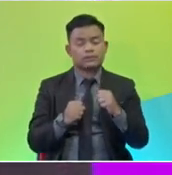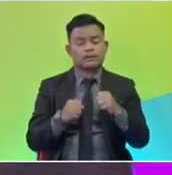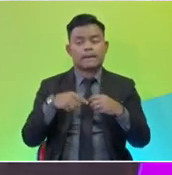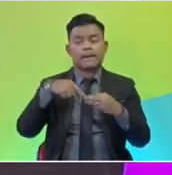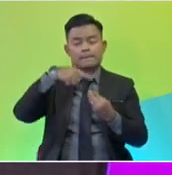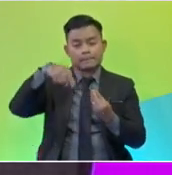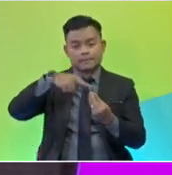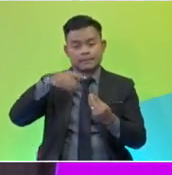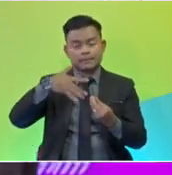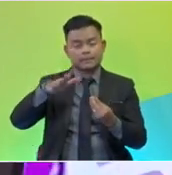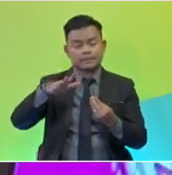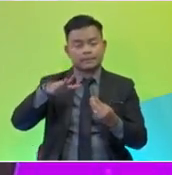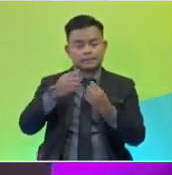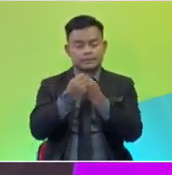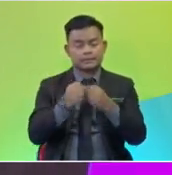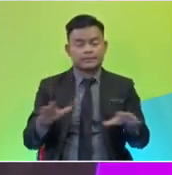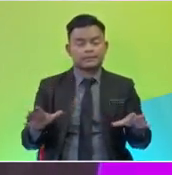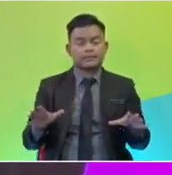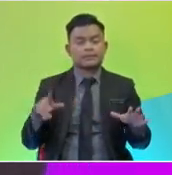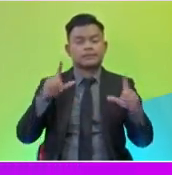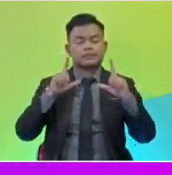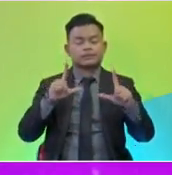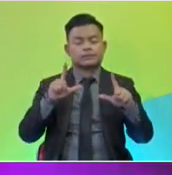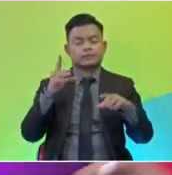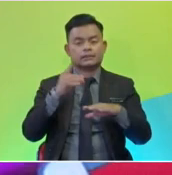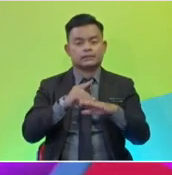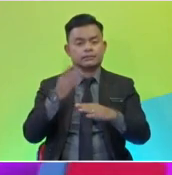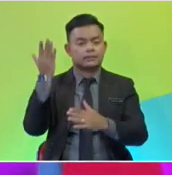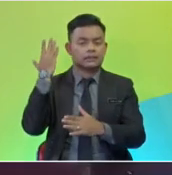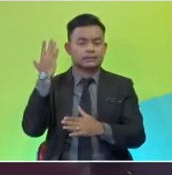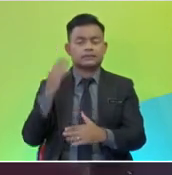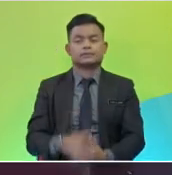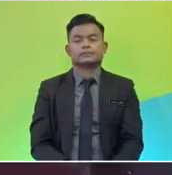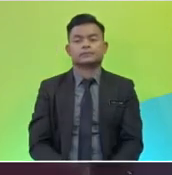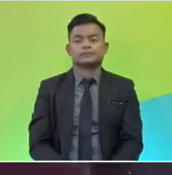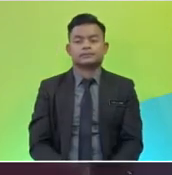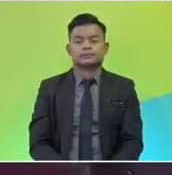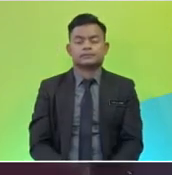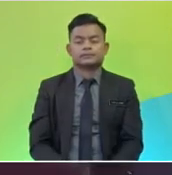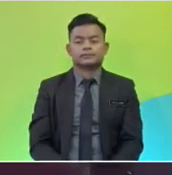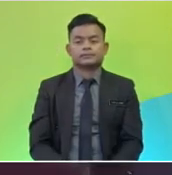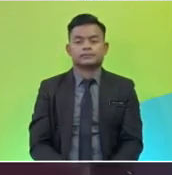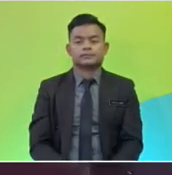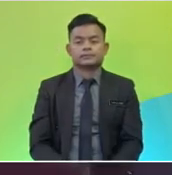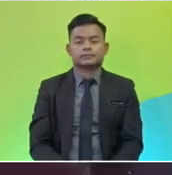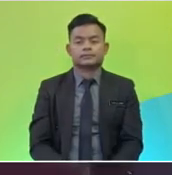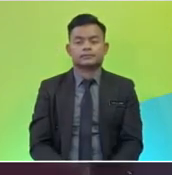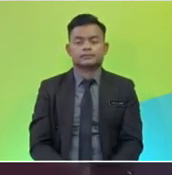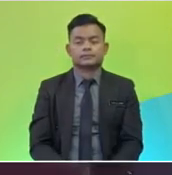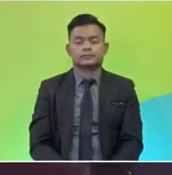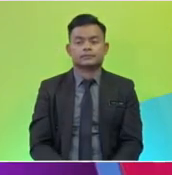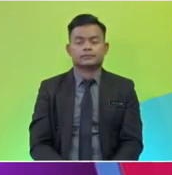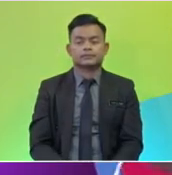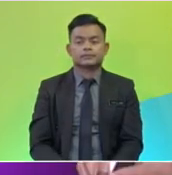akan tampalkan dekat belakang boleh Cikgu boleh tapi berhati-hati takut nan tergelincir pula lagi sekali okey saya